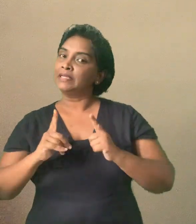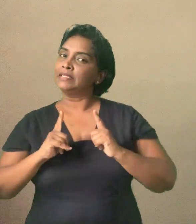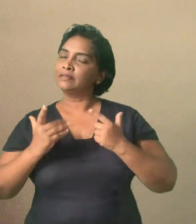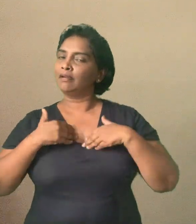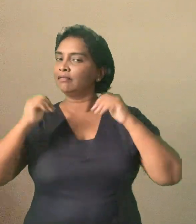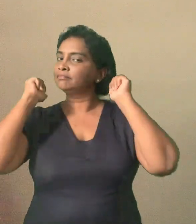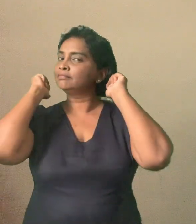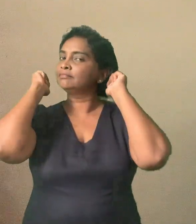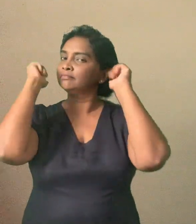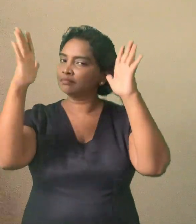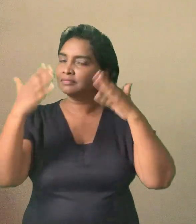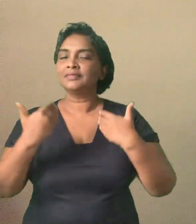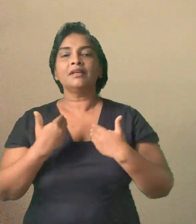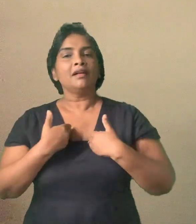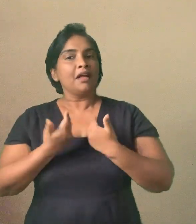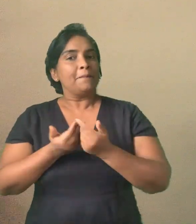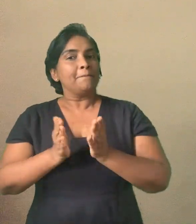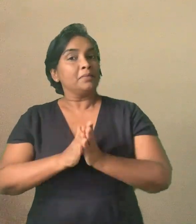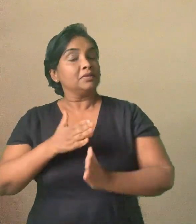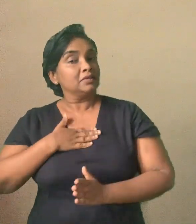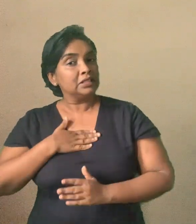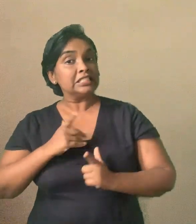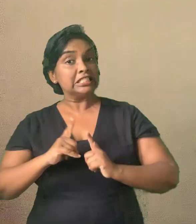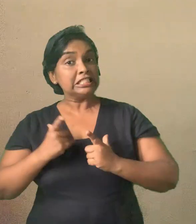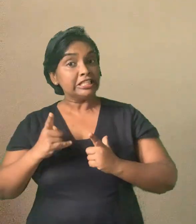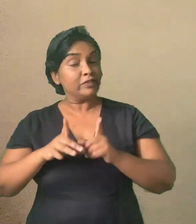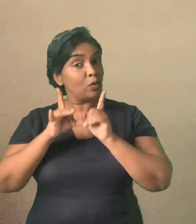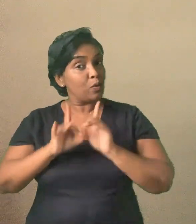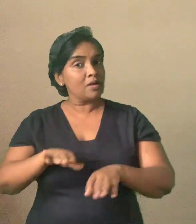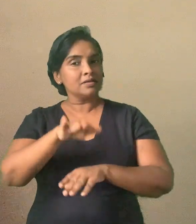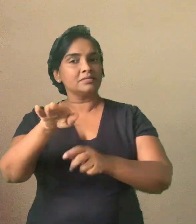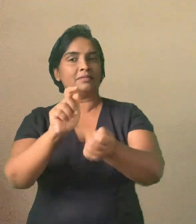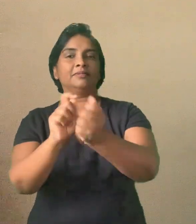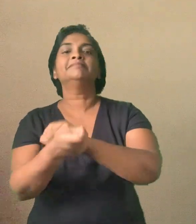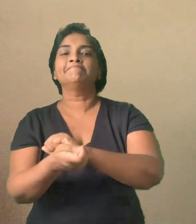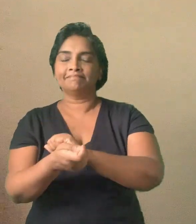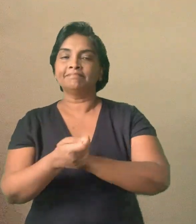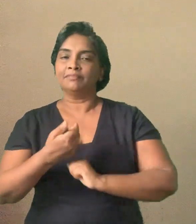ජීවිතේ සාර්ථක කරගෙන අපේ ජීවිතයට අනුව සමාජය වෙනස් කරන්න.